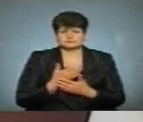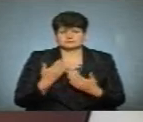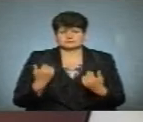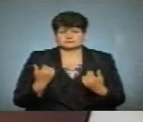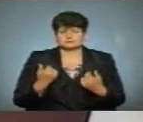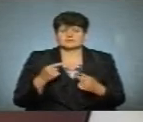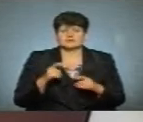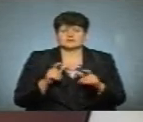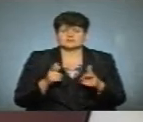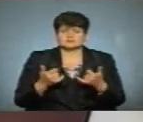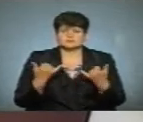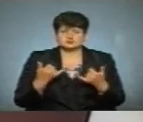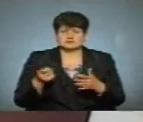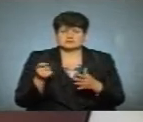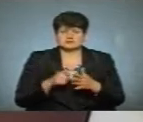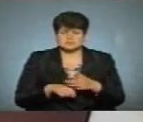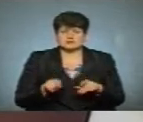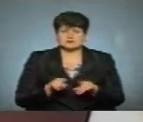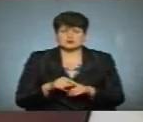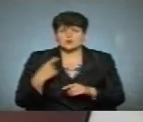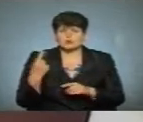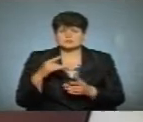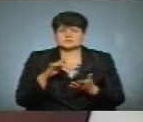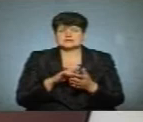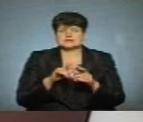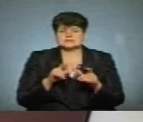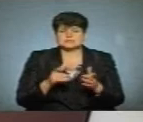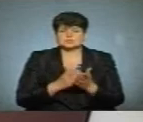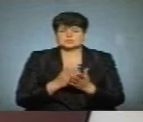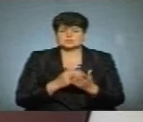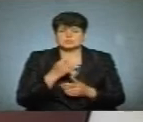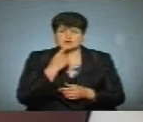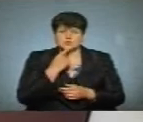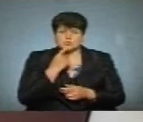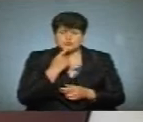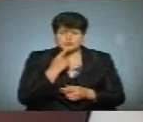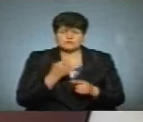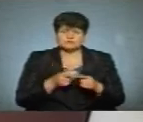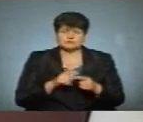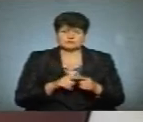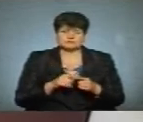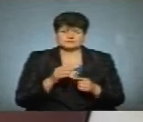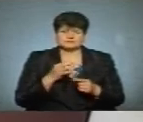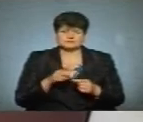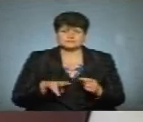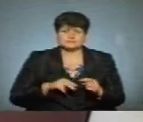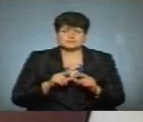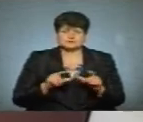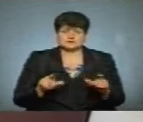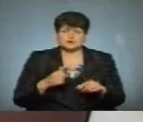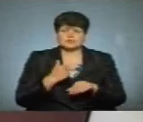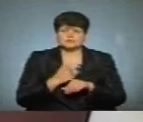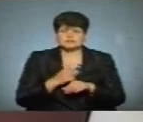На карантин сьогодні закрили також обласний центр служби крові. Про це повідомив директор закладу Петро Лучанко. За словами